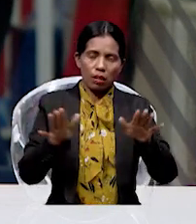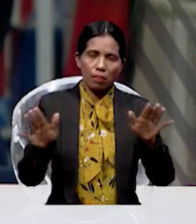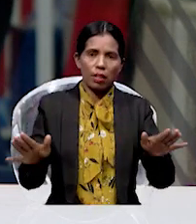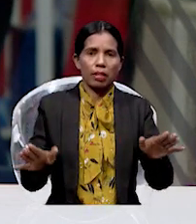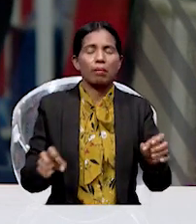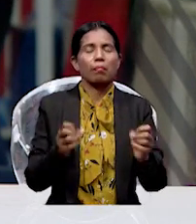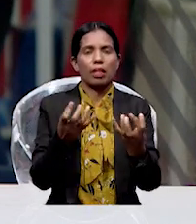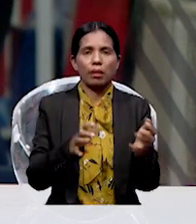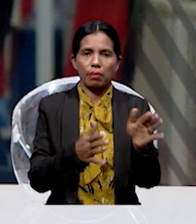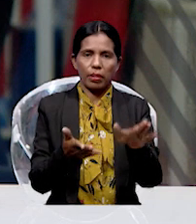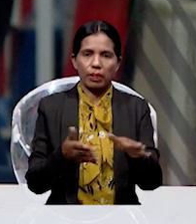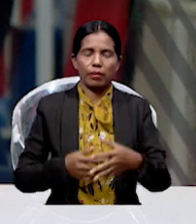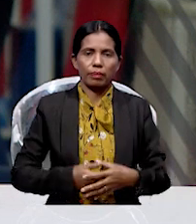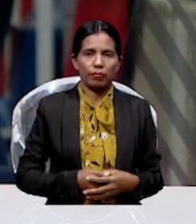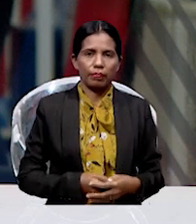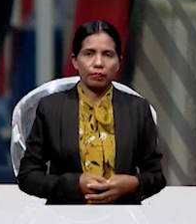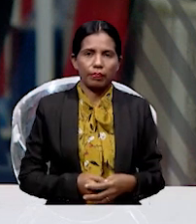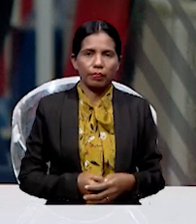salva.